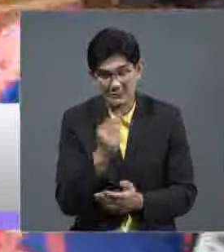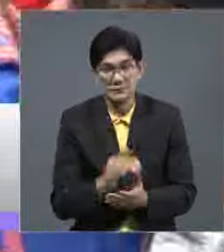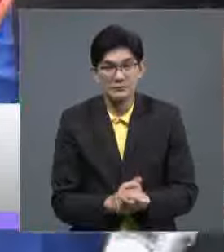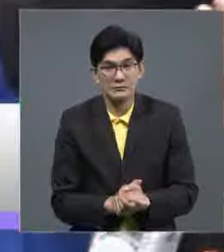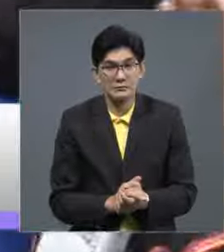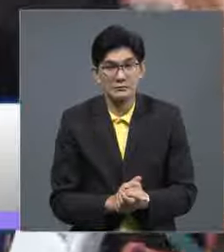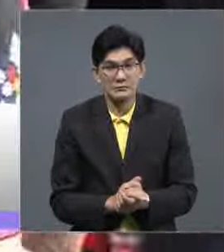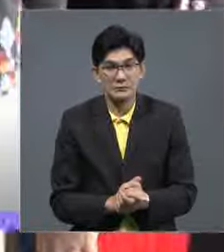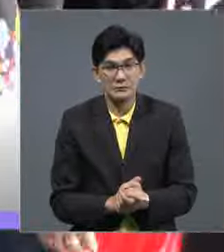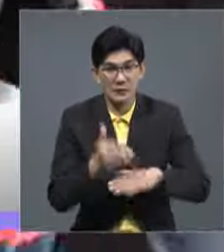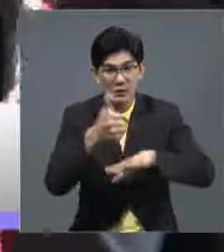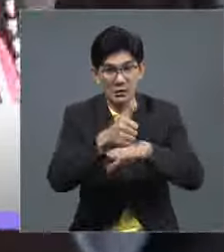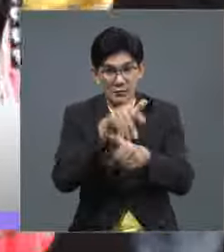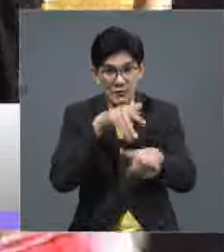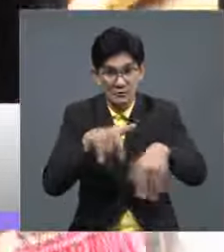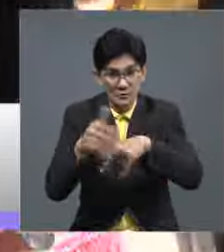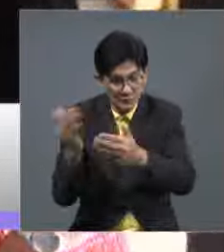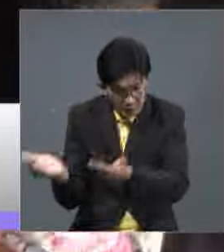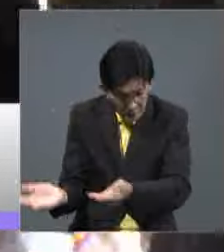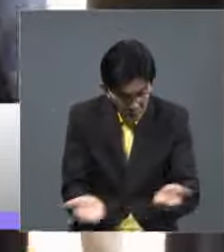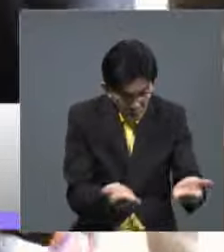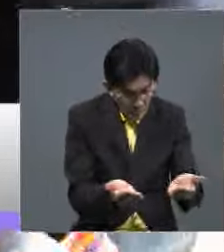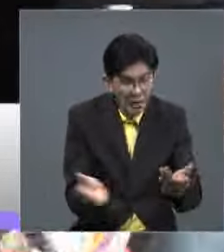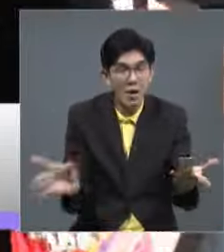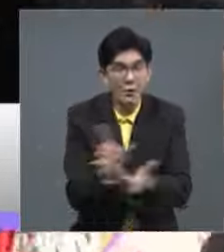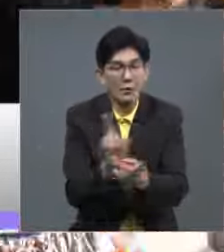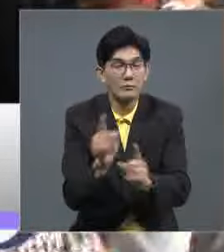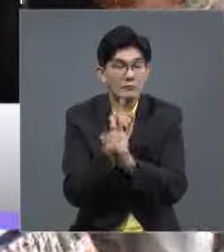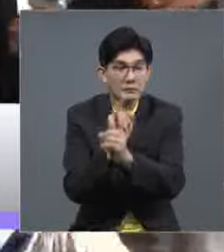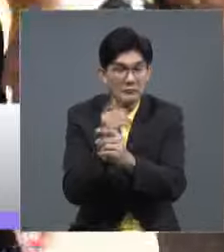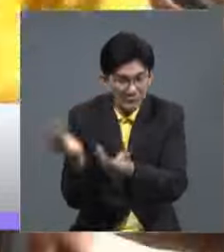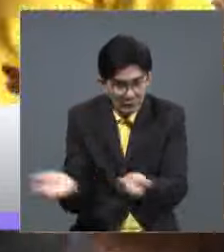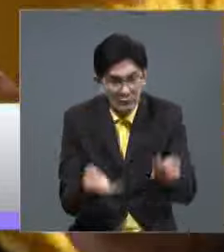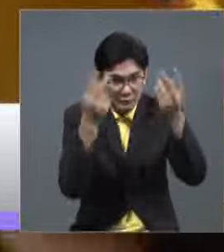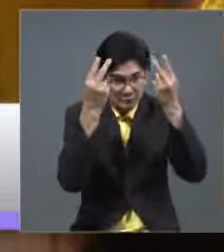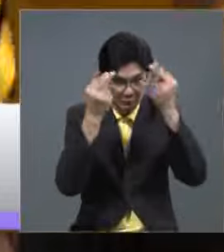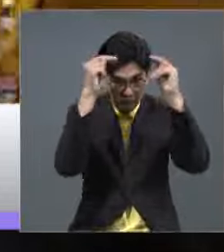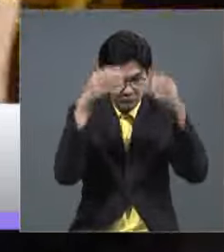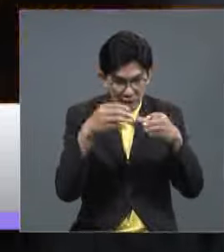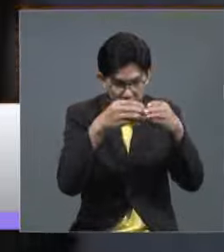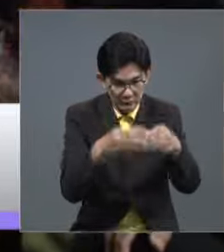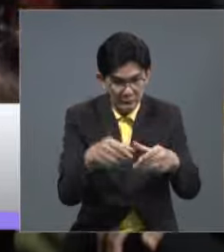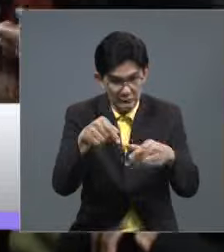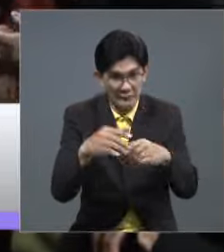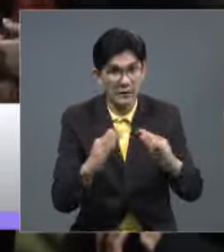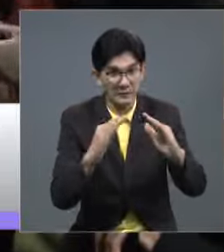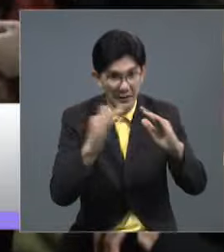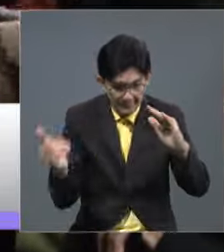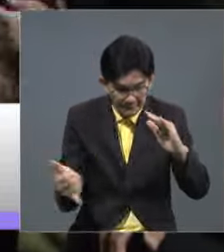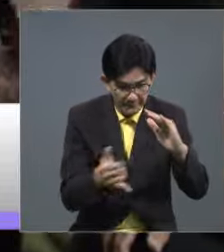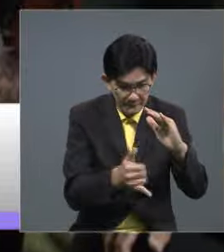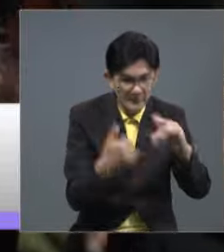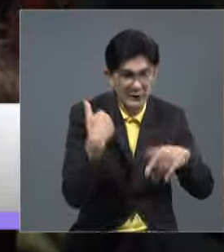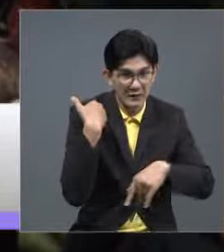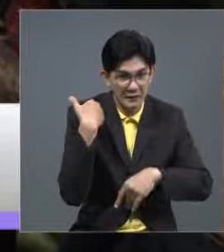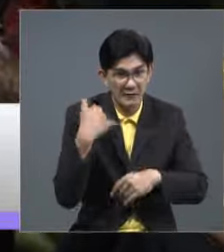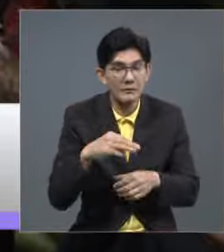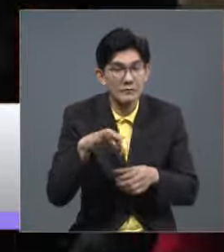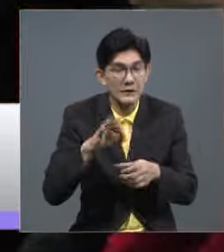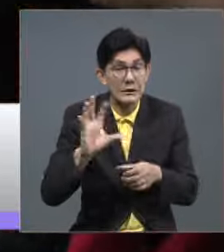จากนั้นผู้นำชุมชนก็ต้อนรับตามประเพณีค่ะเชิญนายกรัฐมนตรีแล้วก็คณะนะคะเข้าบ้านไปจิบชาน